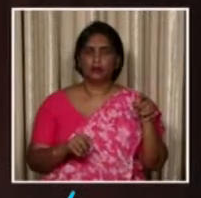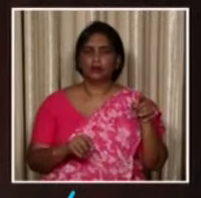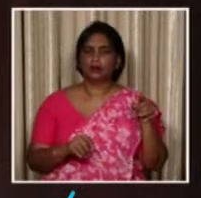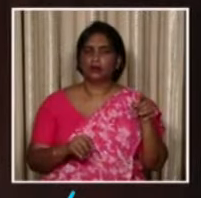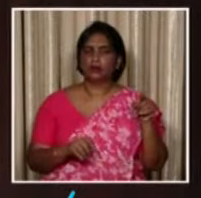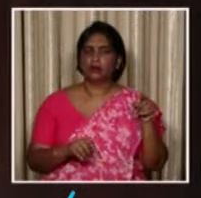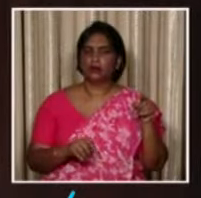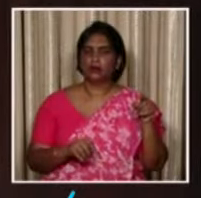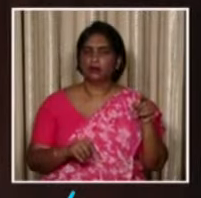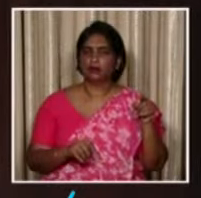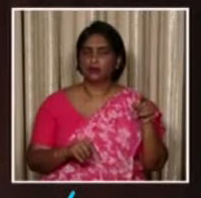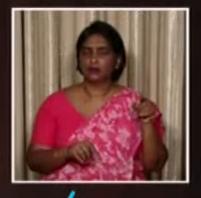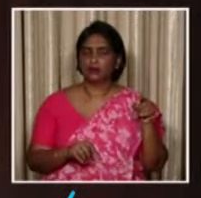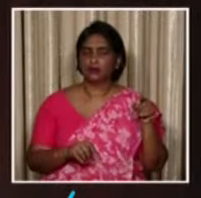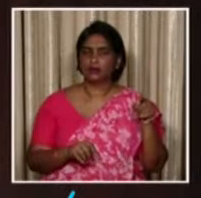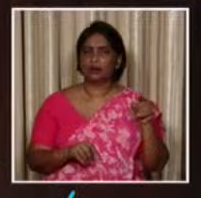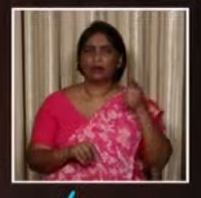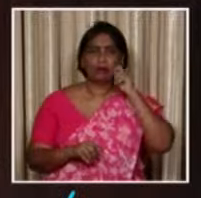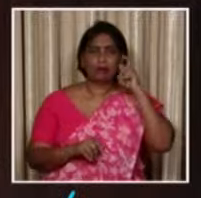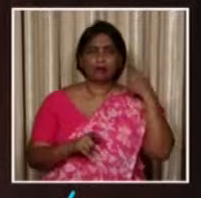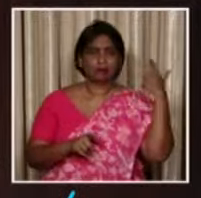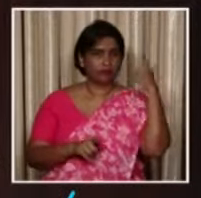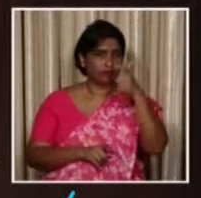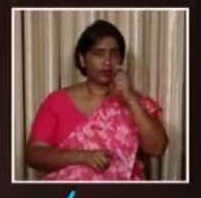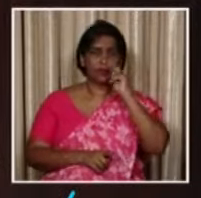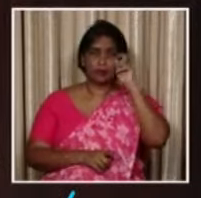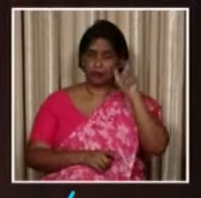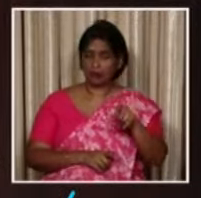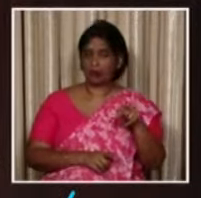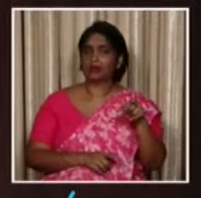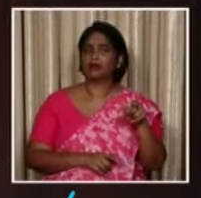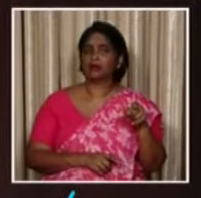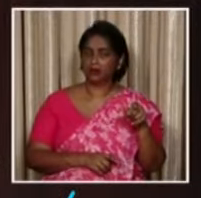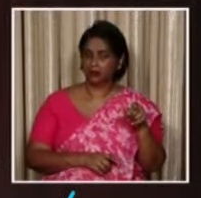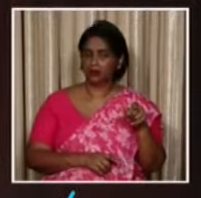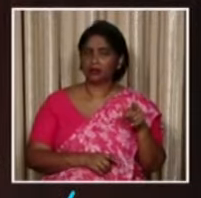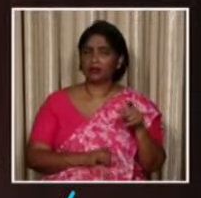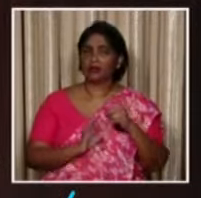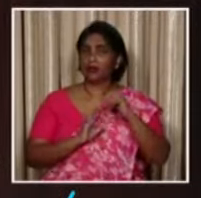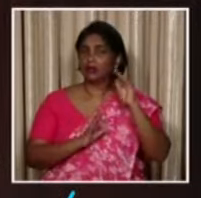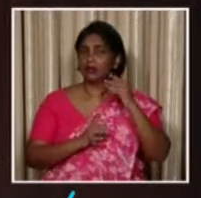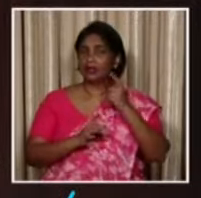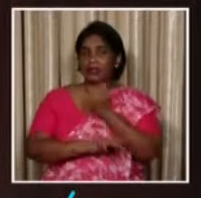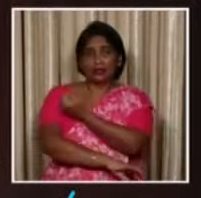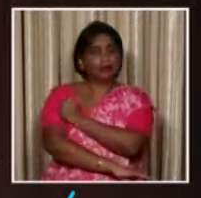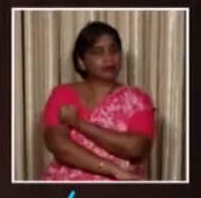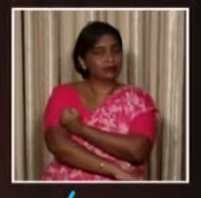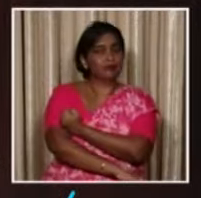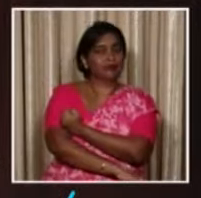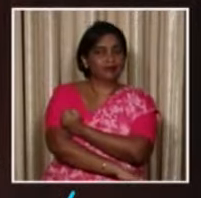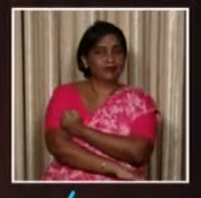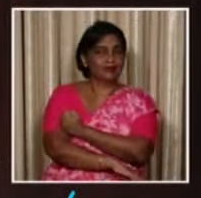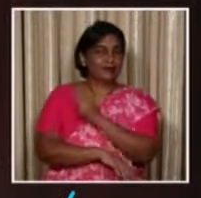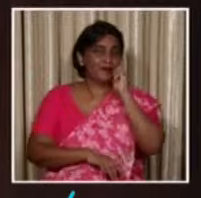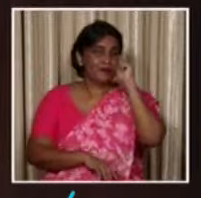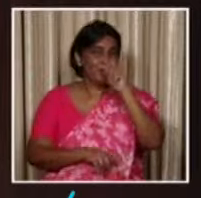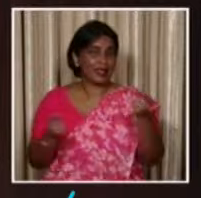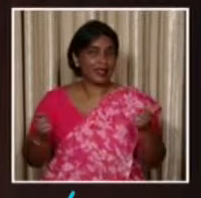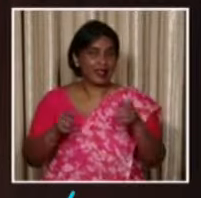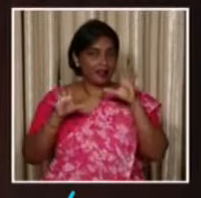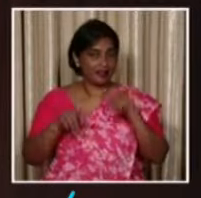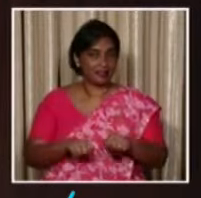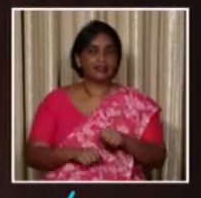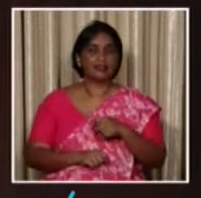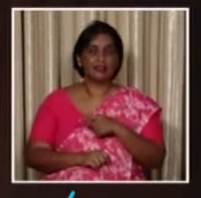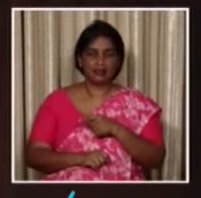अरे क्लब बसंतर विधिये पु बुद्गले एकड़ा आराधना कर पु टैटू कड़े दा पु